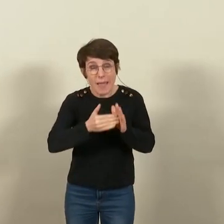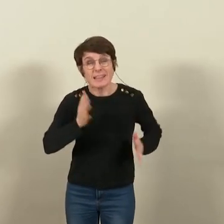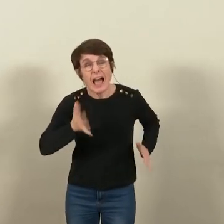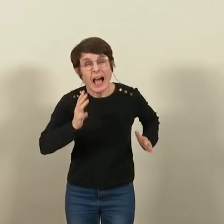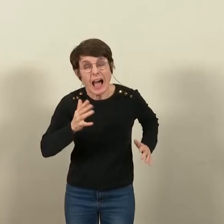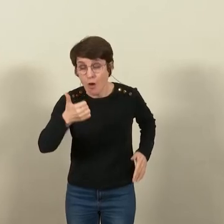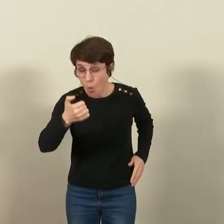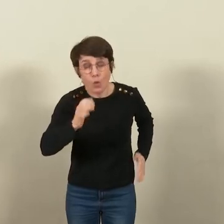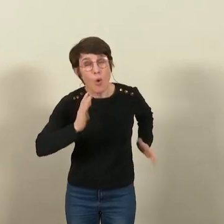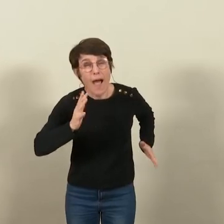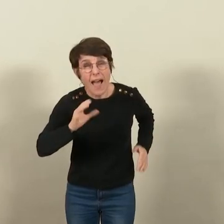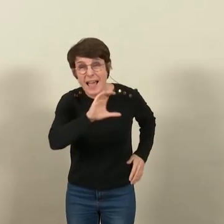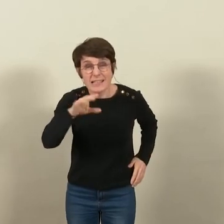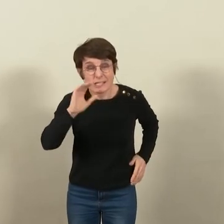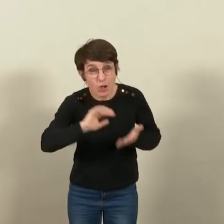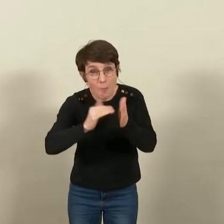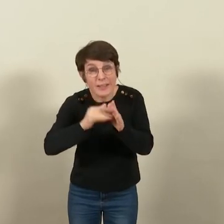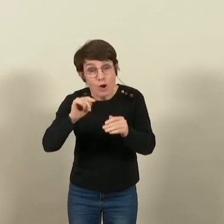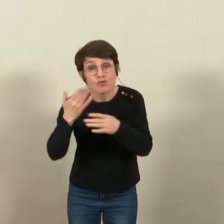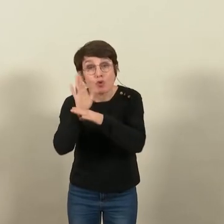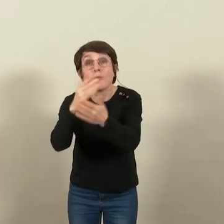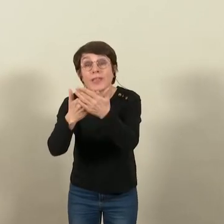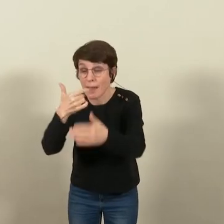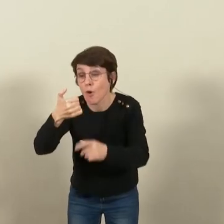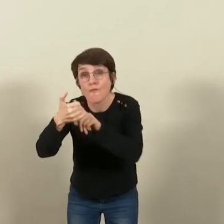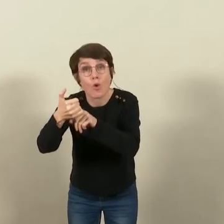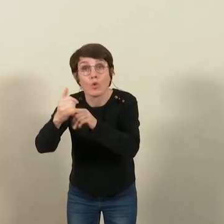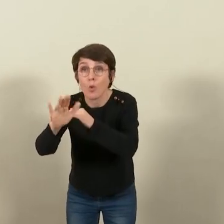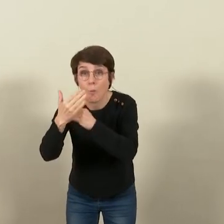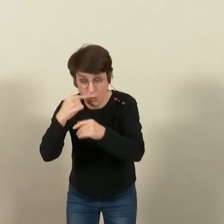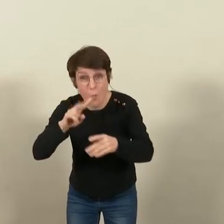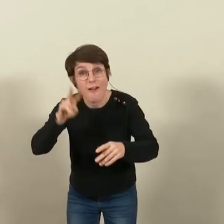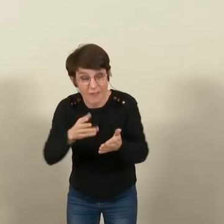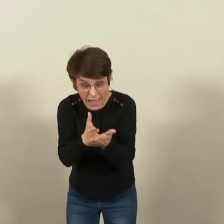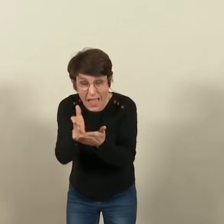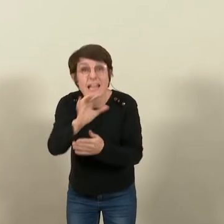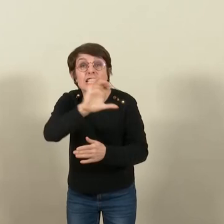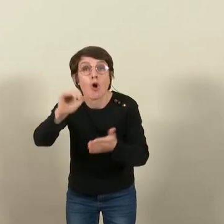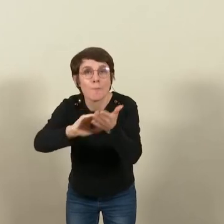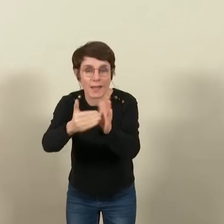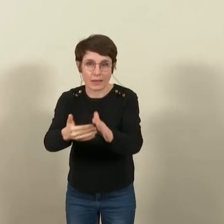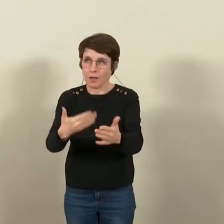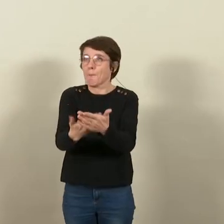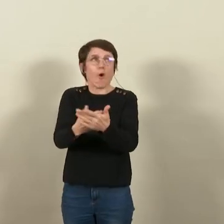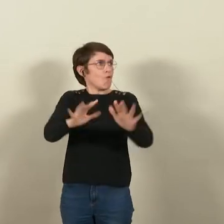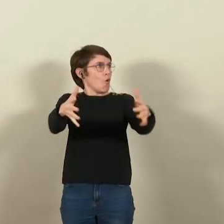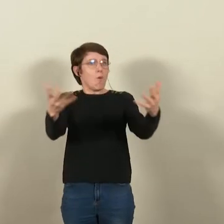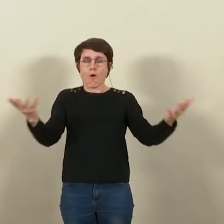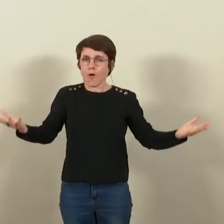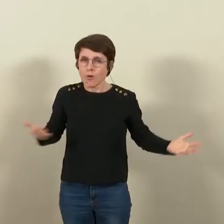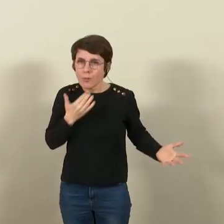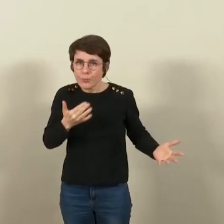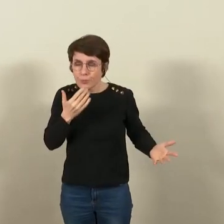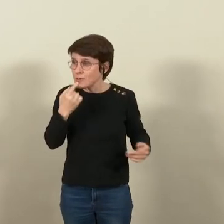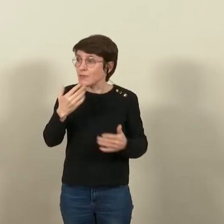mais je dois prouver que le chrneau il m'a bien indiqué que j'ai fait 100 m quoi c'est dingue quoi donc voilà donc une progression dans la dans la